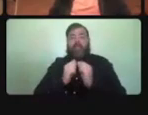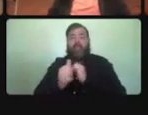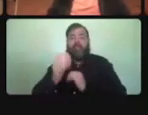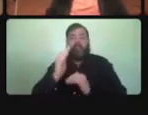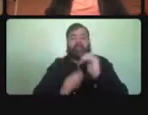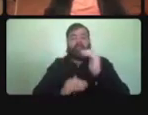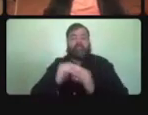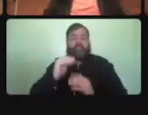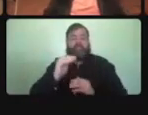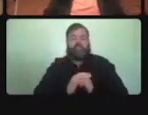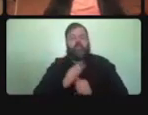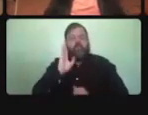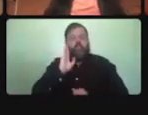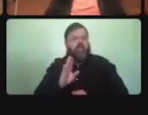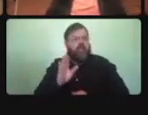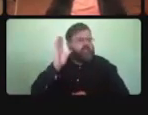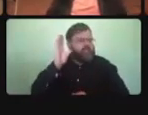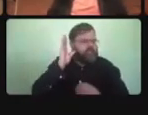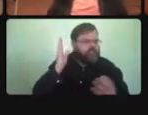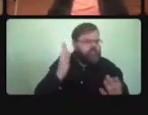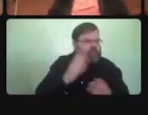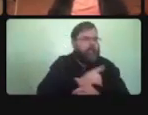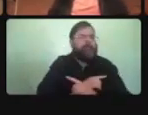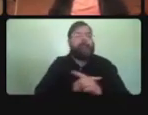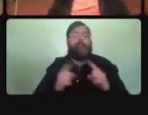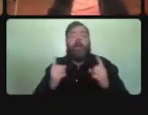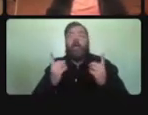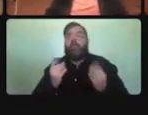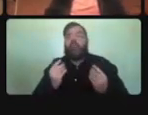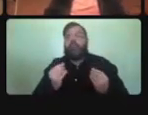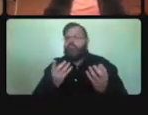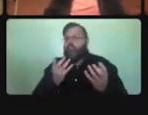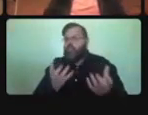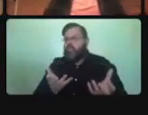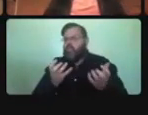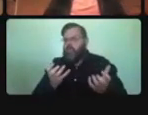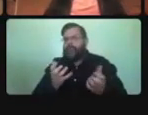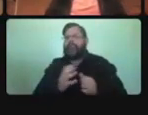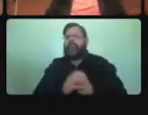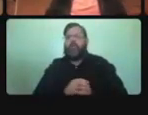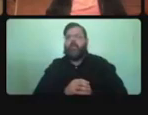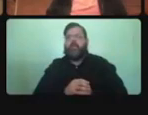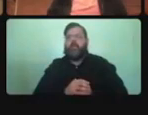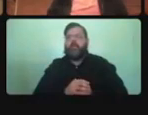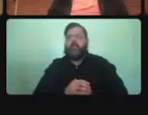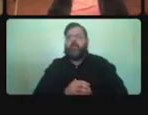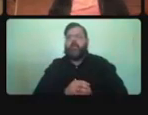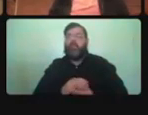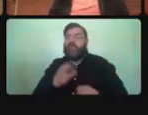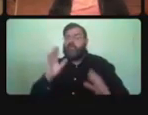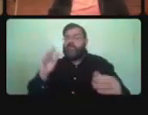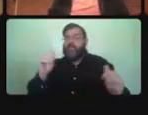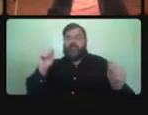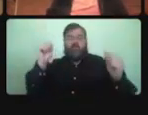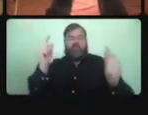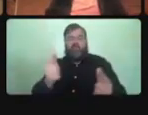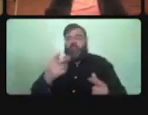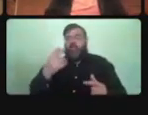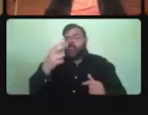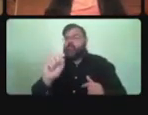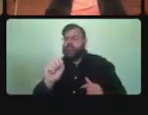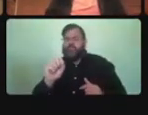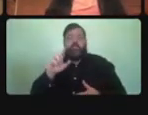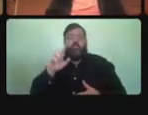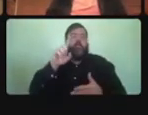fedha ya kutosha kuhusiana na mkakati huu na tunatarajia